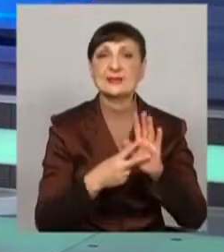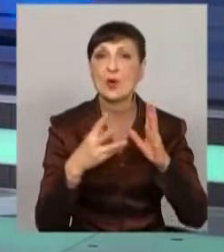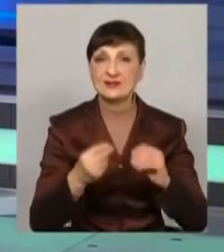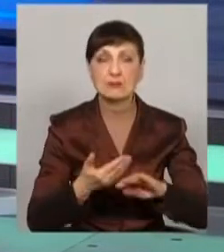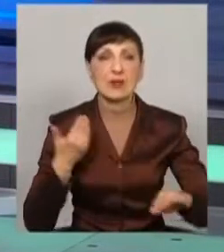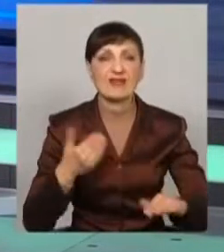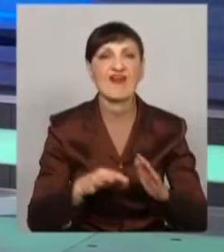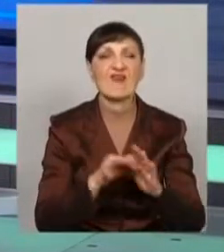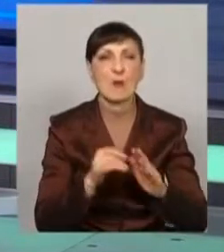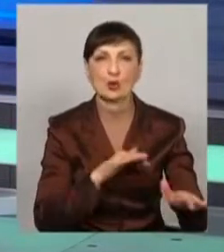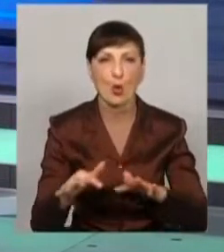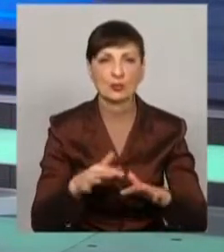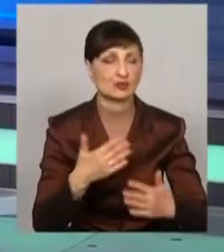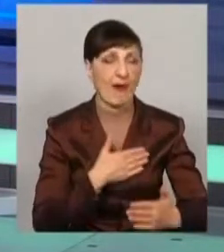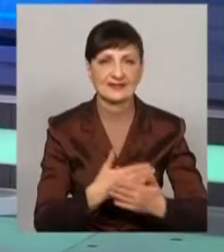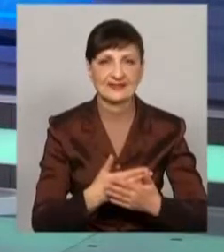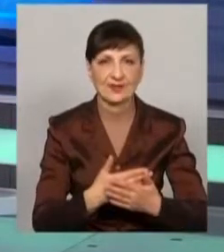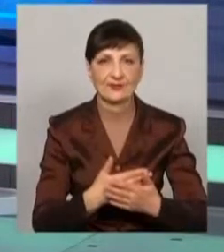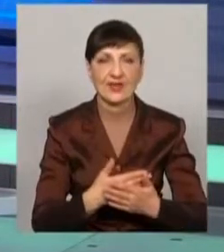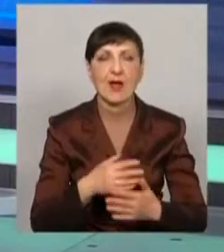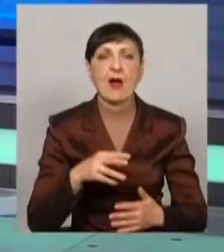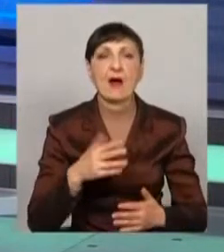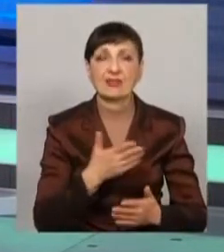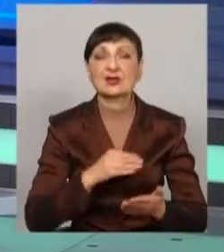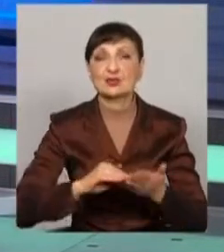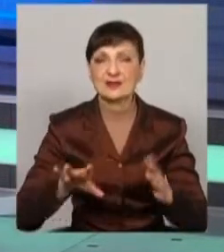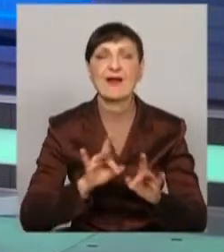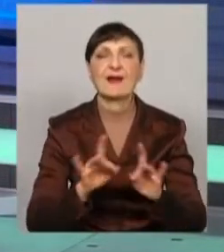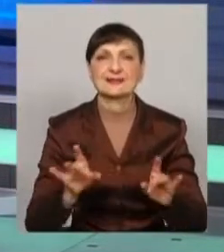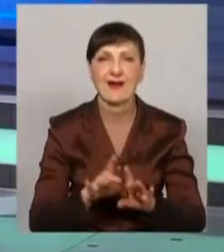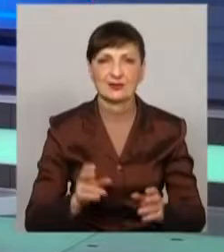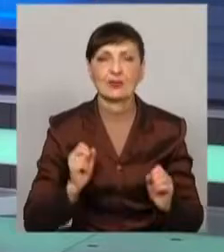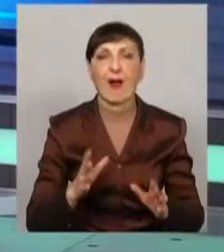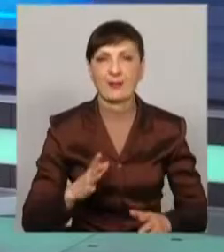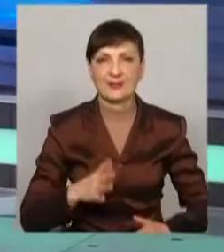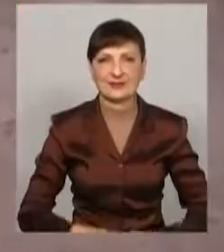предвыборной гонки проходит очень активно. Максим Козлов расскажет, как именно.